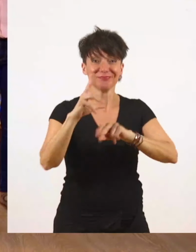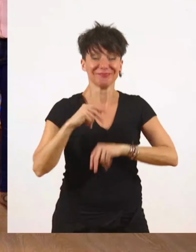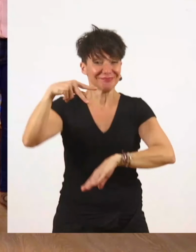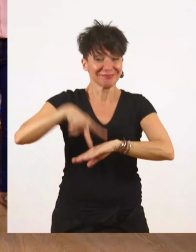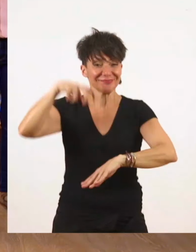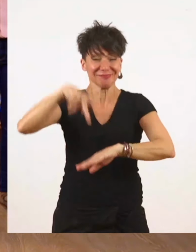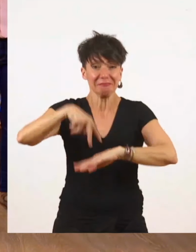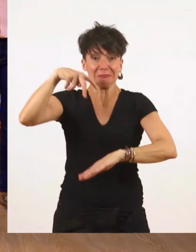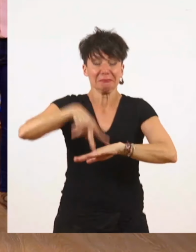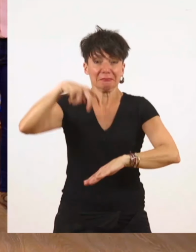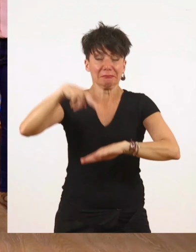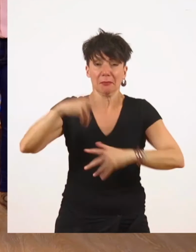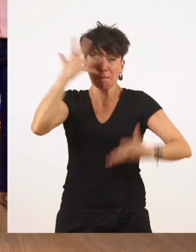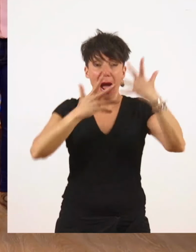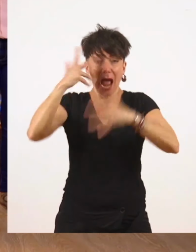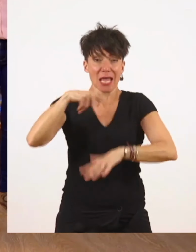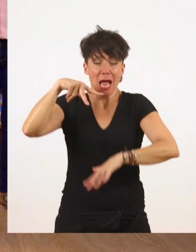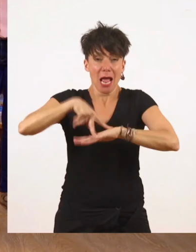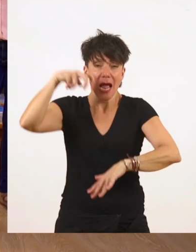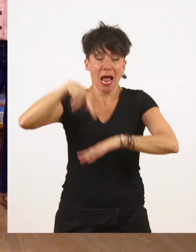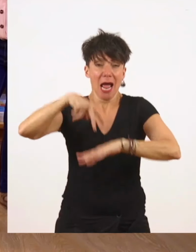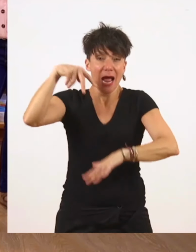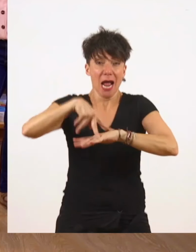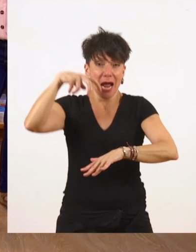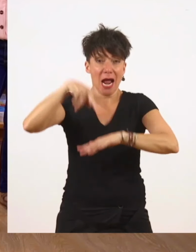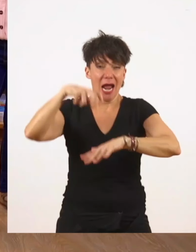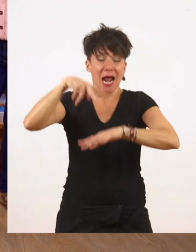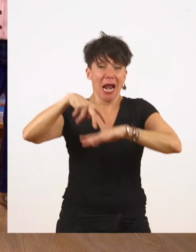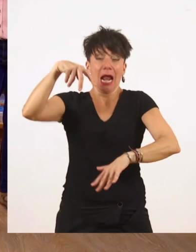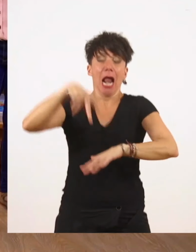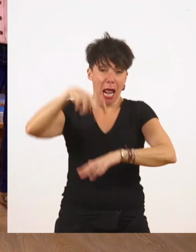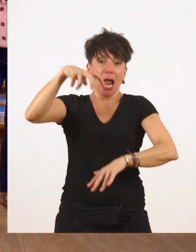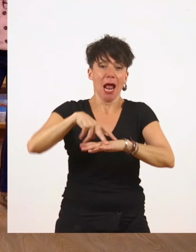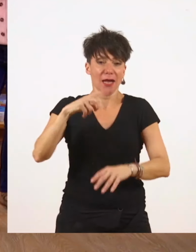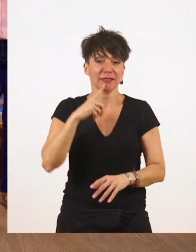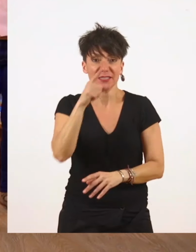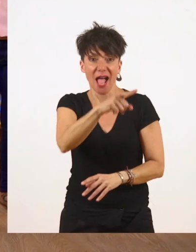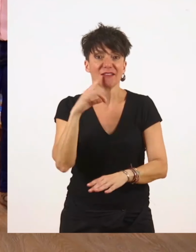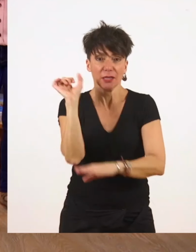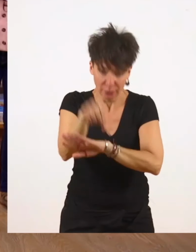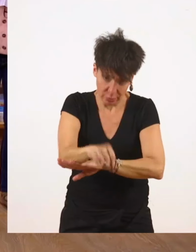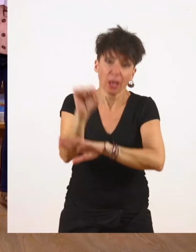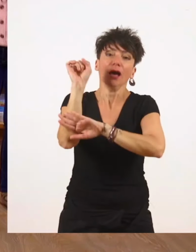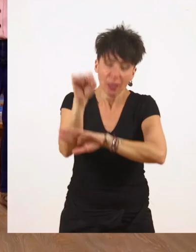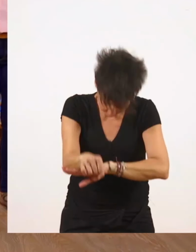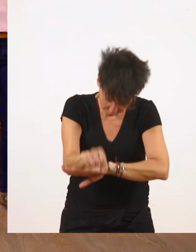Ο Πουκ μας έχει μαλιέψει. Χοροπηδάμε. Ο Πουκ είναι αυτός που σας κάνει να υποκλίνεστε συνέχεια.